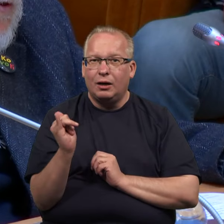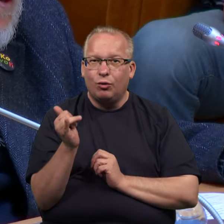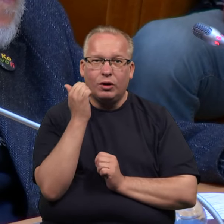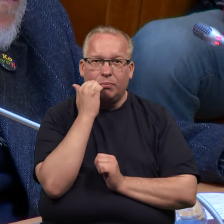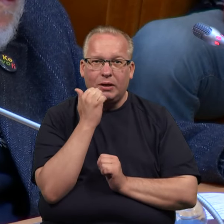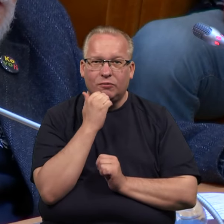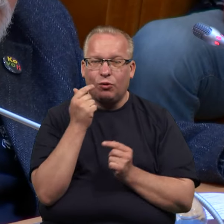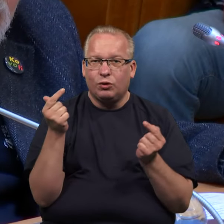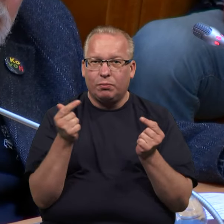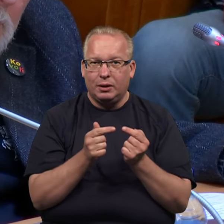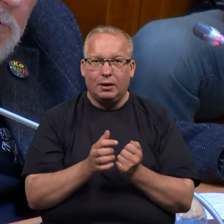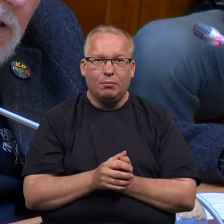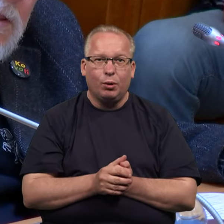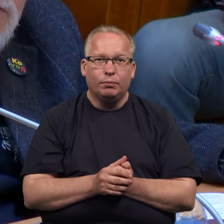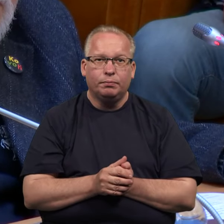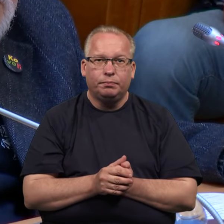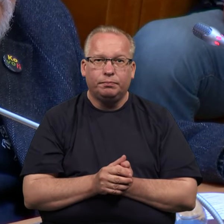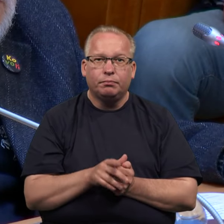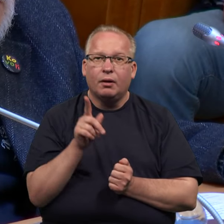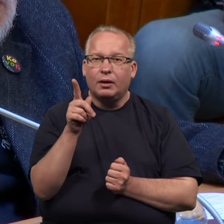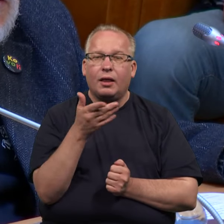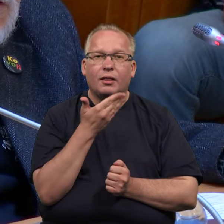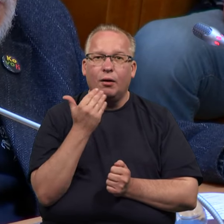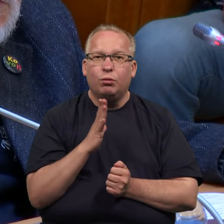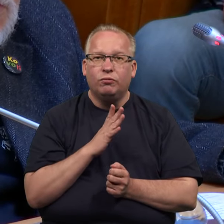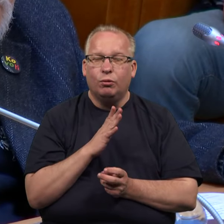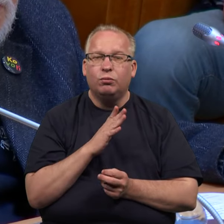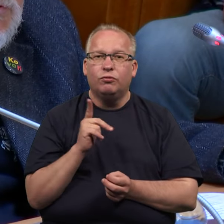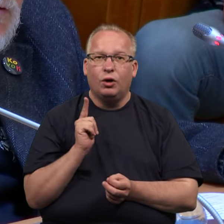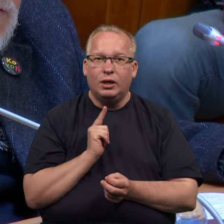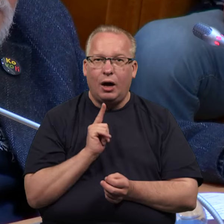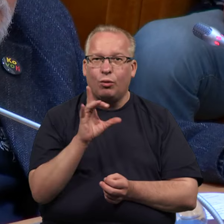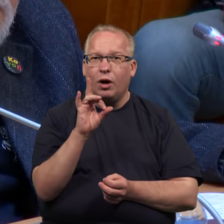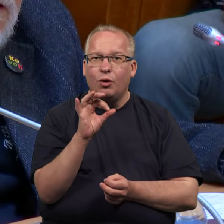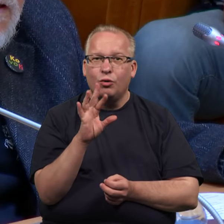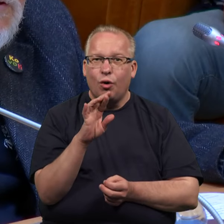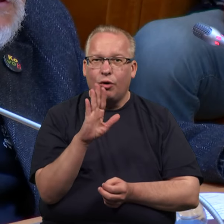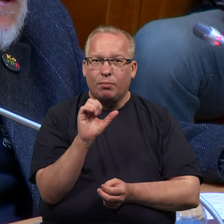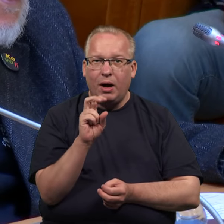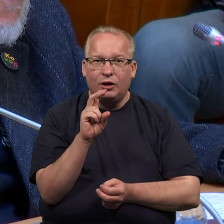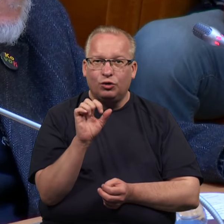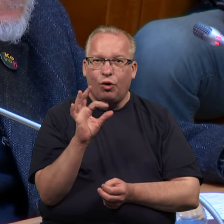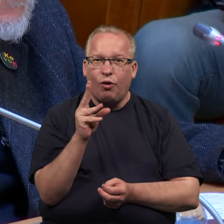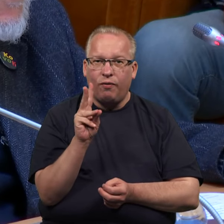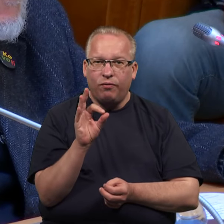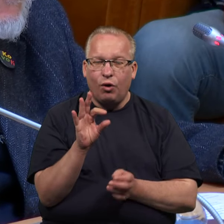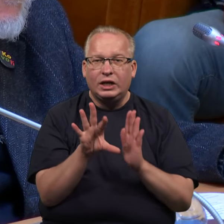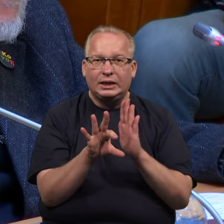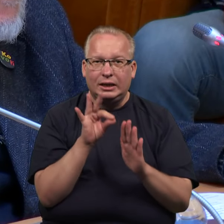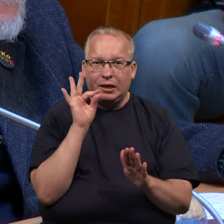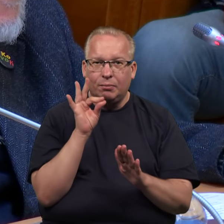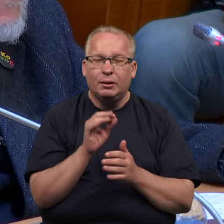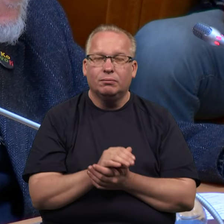Maskvos pritarimo. Nu, iš ten nebuvo, ten buvo laukiamas Gorbačiovo išsirinkimas,